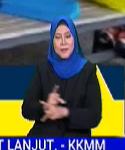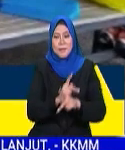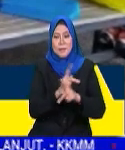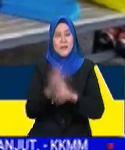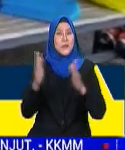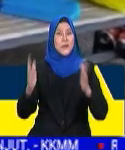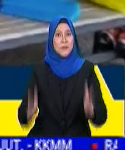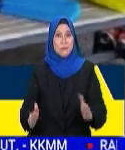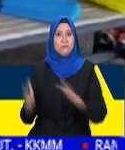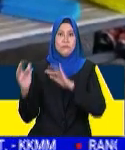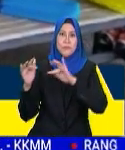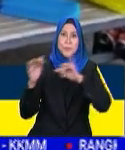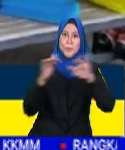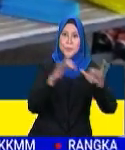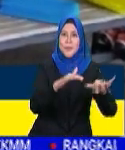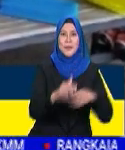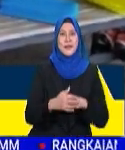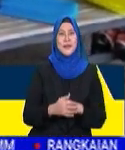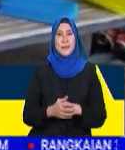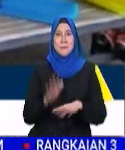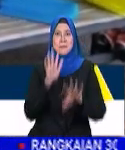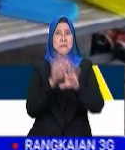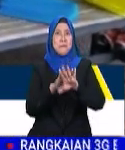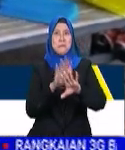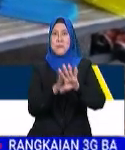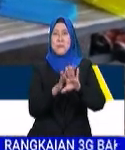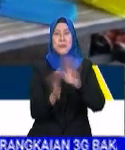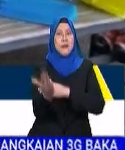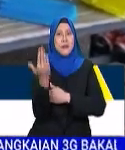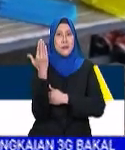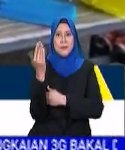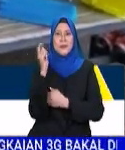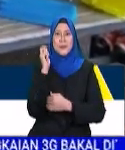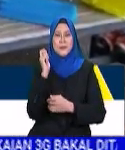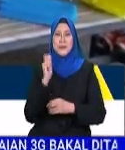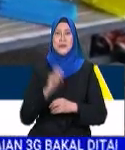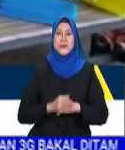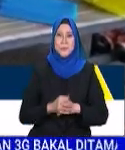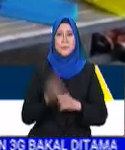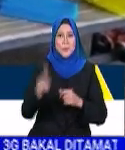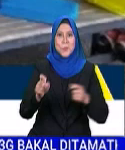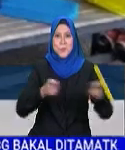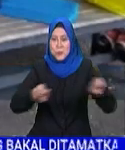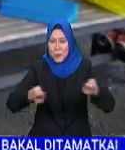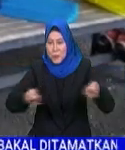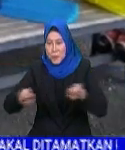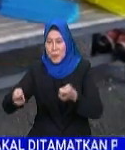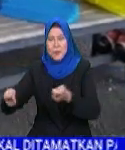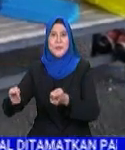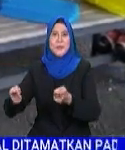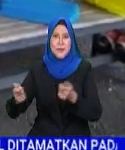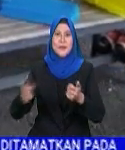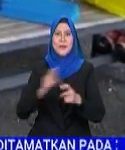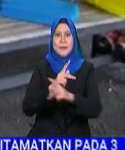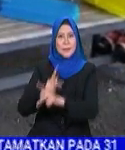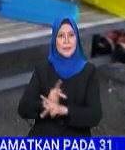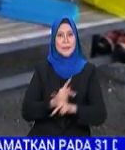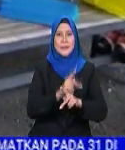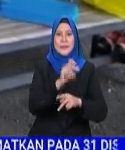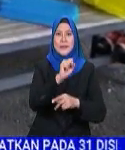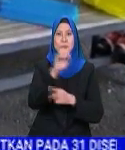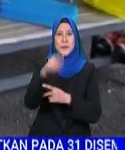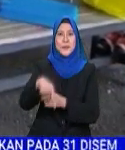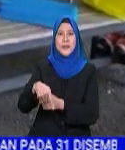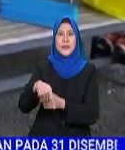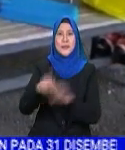pun, contoh pagi tadi kecoh juga. Ada yang bergaduh semua kan. Jadi kita kena kawal lah benda tu. Di samping nak jaga SOP,